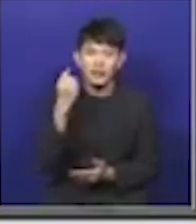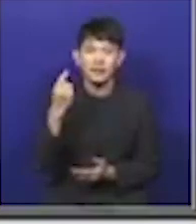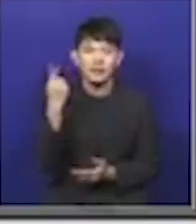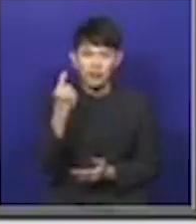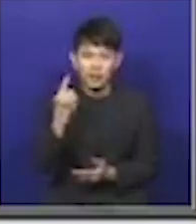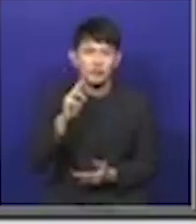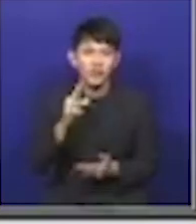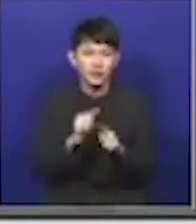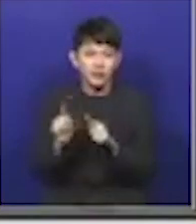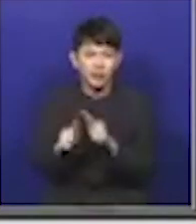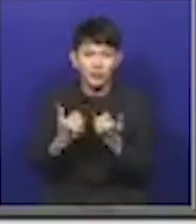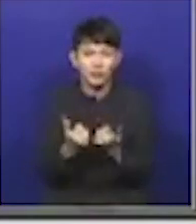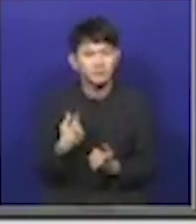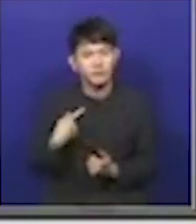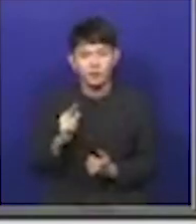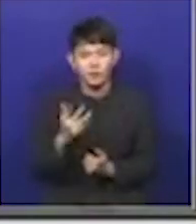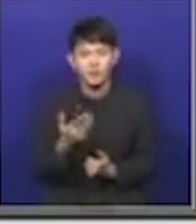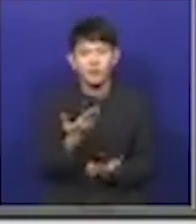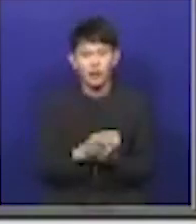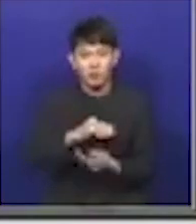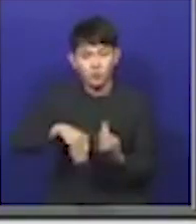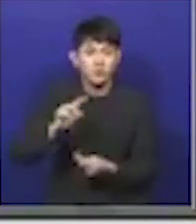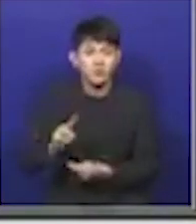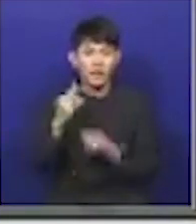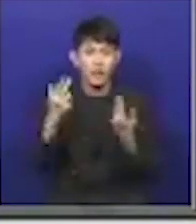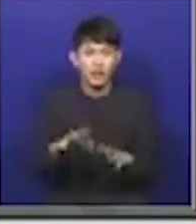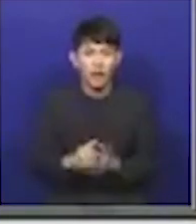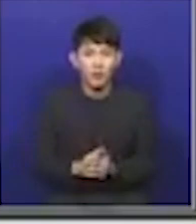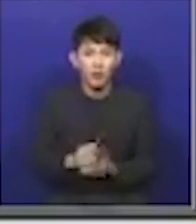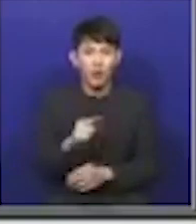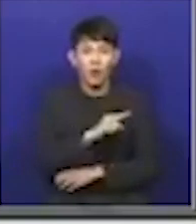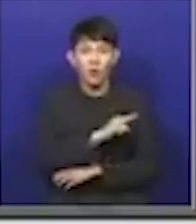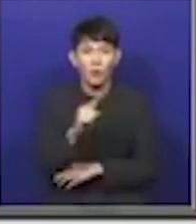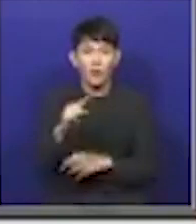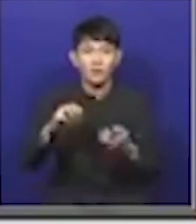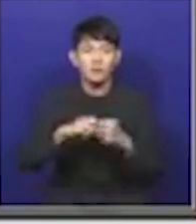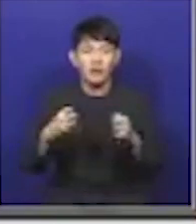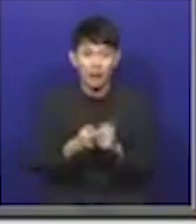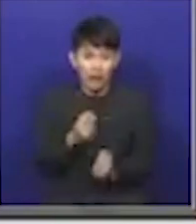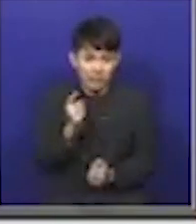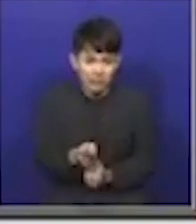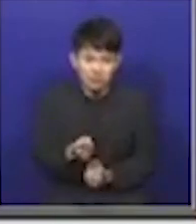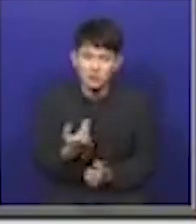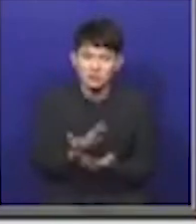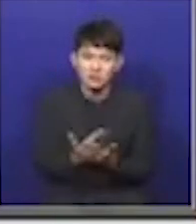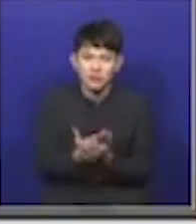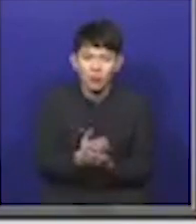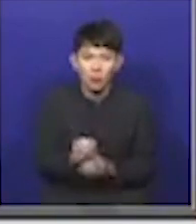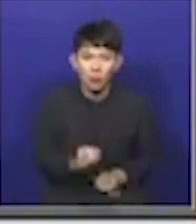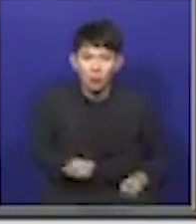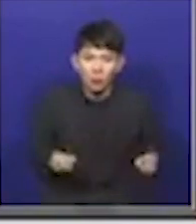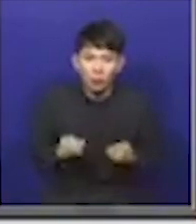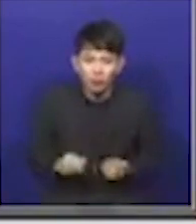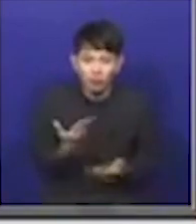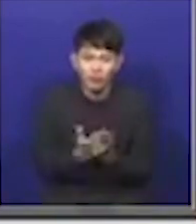ไรขึ้นเลยฮะเอาเงินมาใช้ฮะวันที่หายนะวายป่วงไม่มีเงินจะใช้มาขอกู้เงินนะฮะ